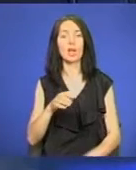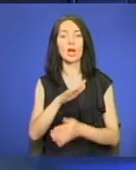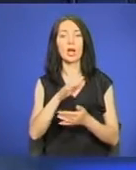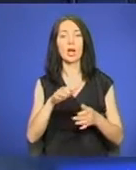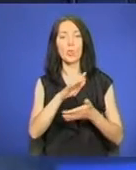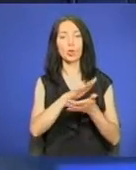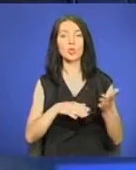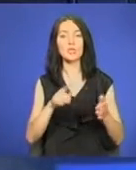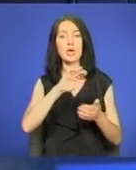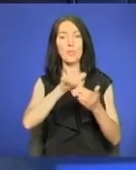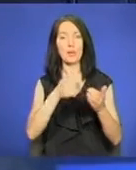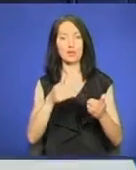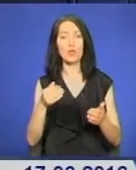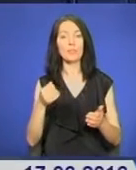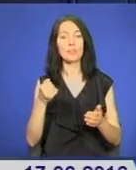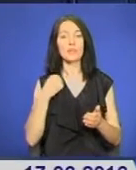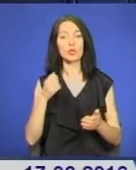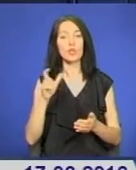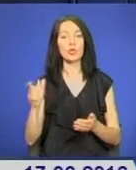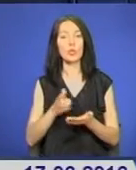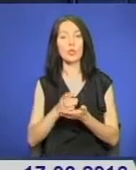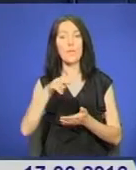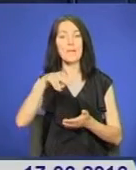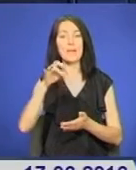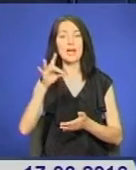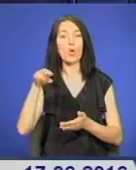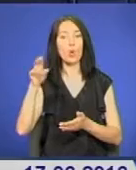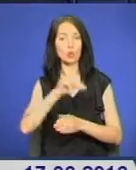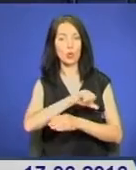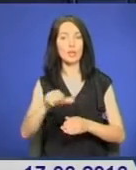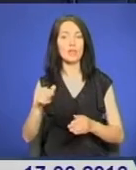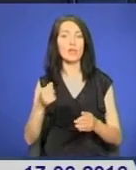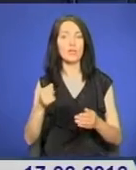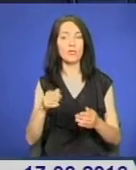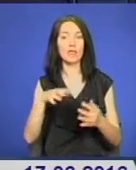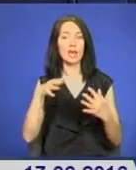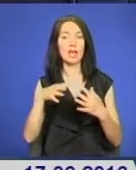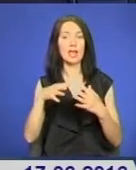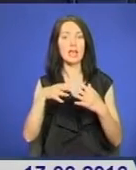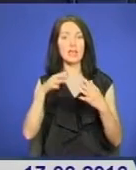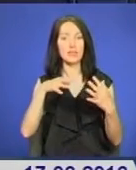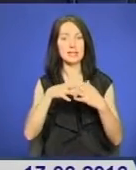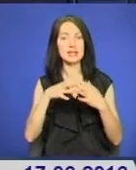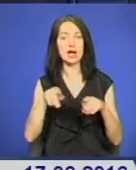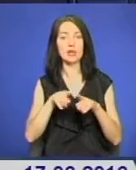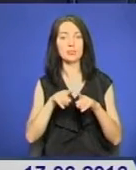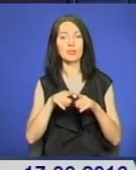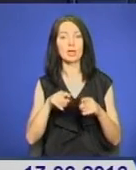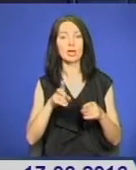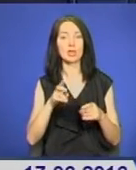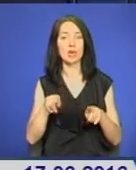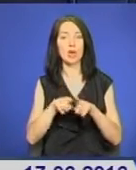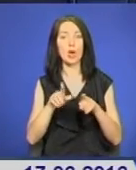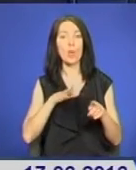чекає призов на строкову військову службу у прикордонні війська та Національну гвардію. З цього приводу у Тернопільському обласному військкоматі відбувся брифінг за